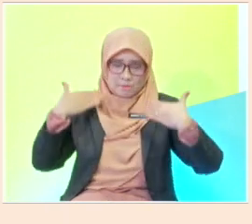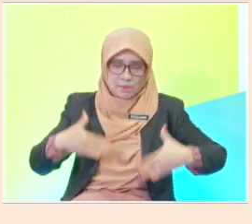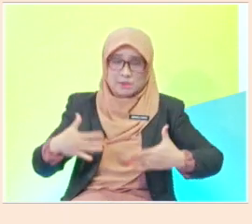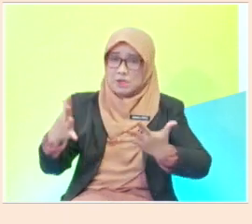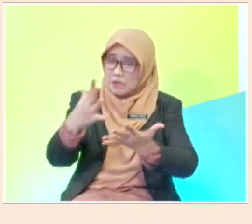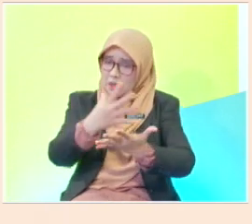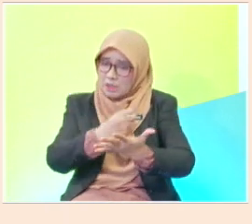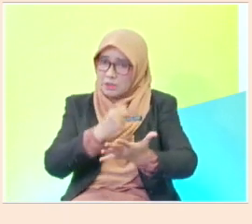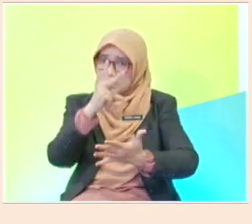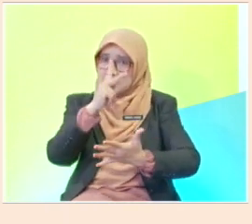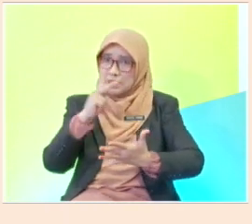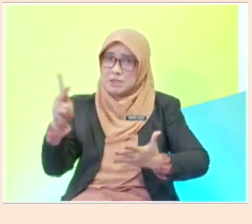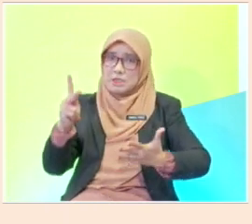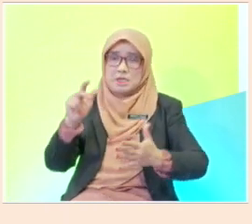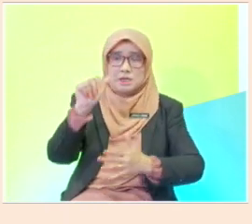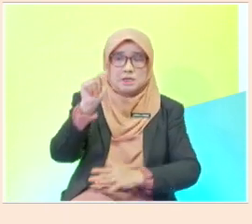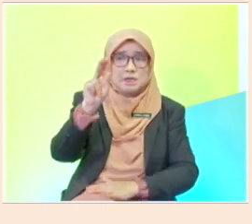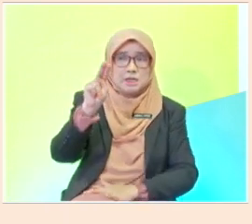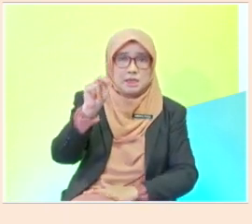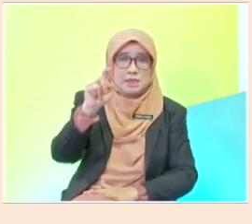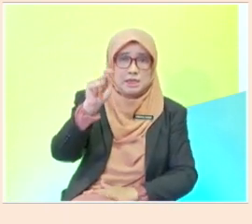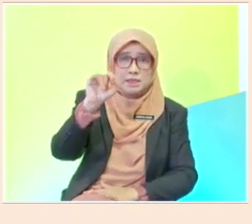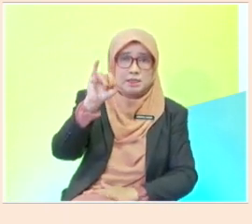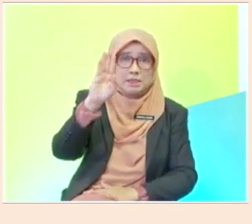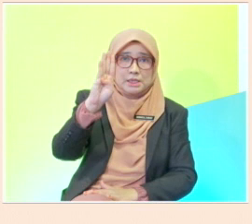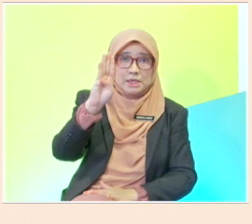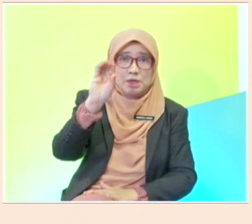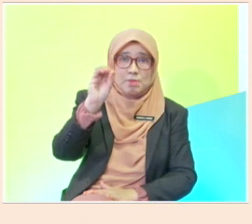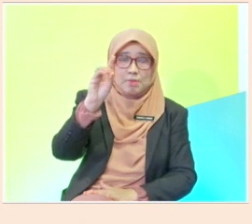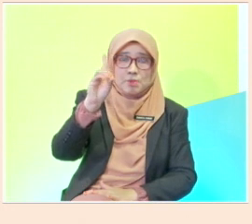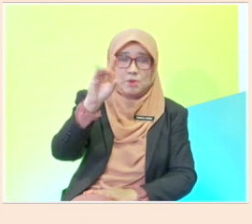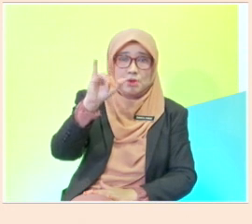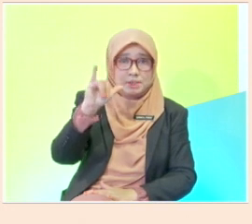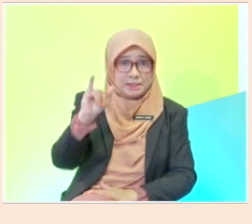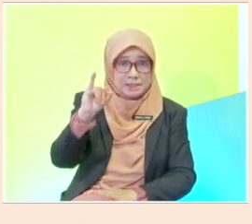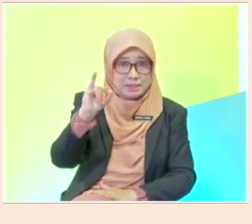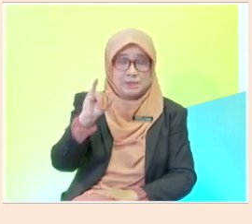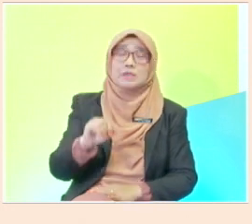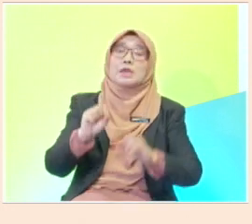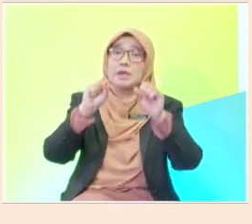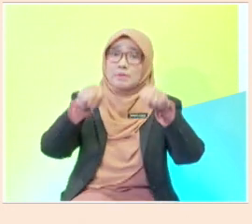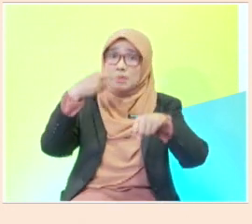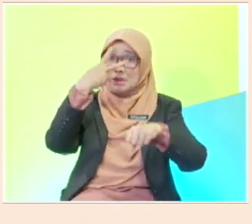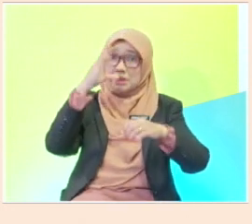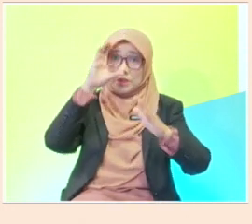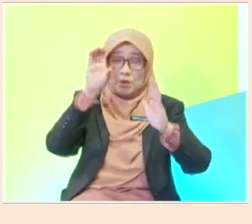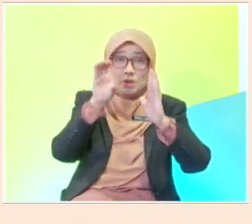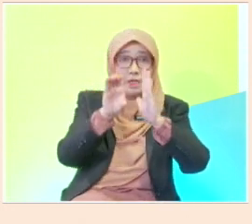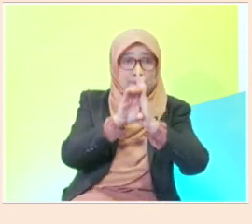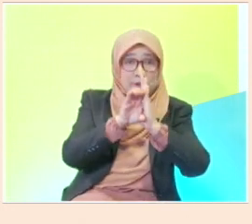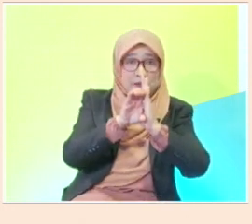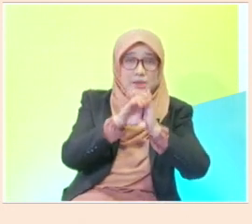baik, itu adalah antibodi yang berbentuk Y dan yang kuning tu adalah patogen, sama ada virus ataupun bakteria.